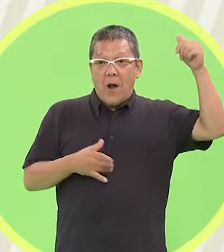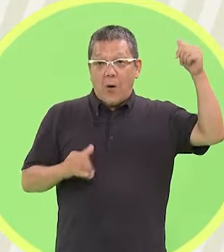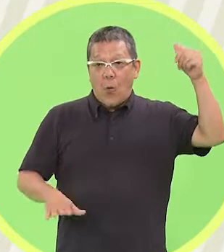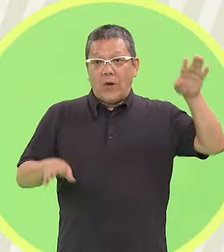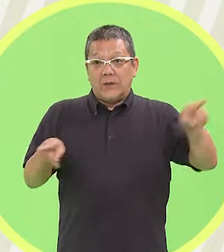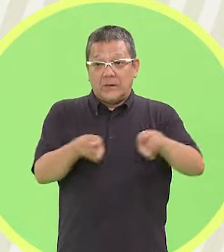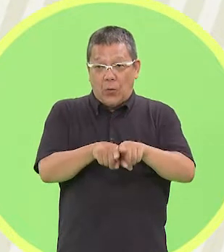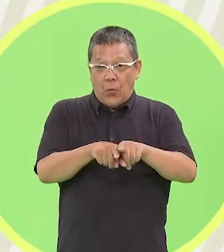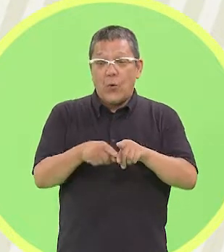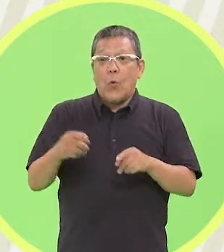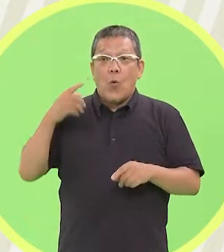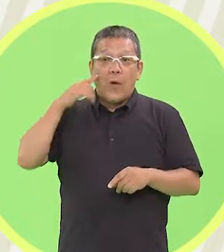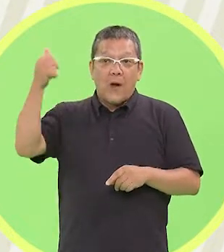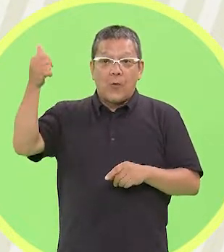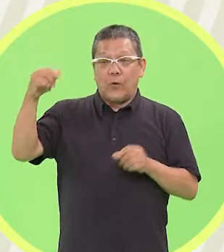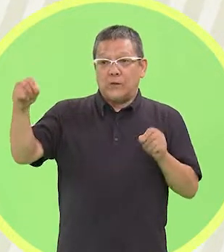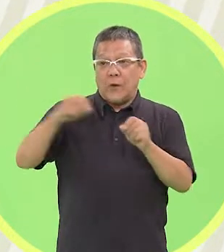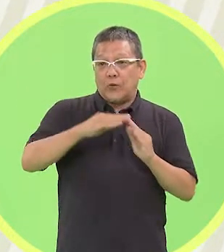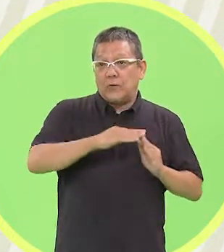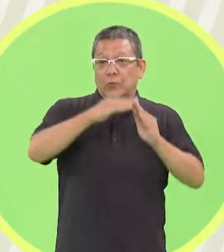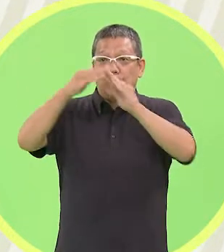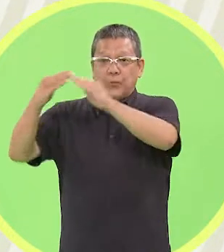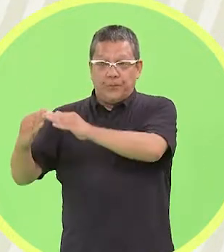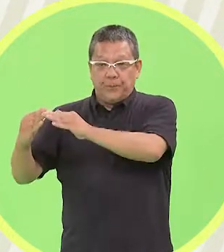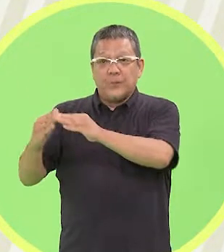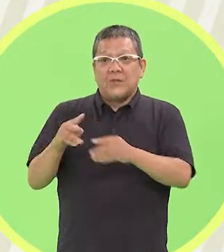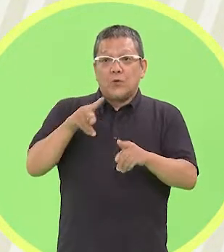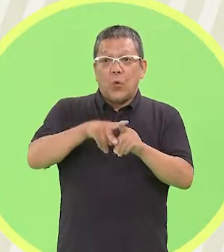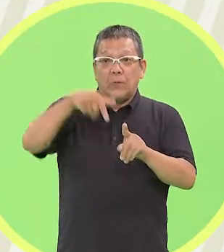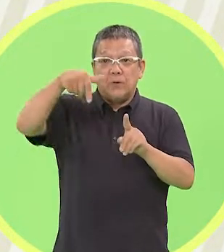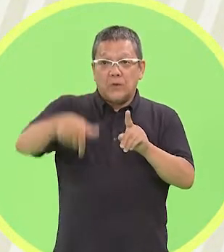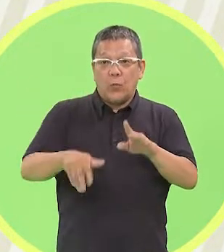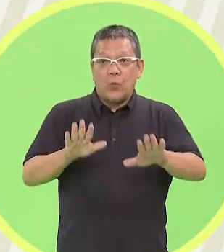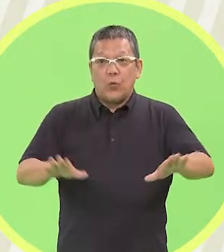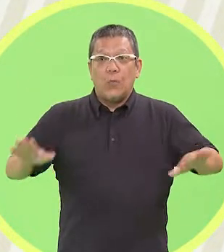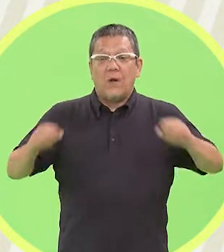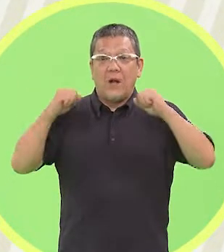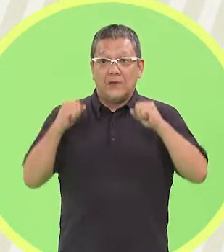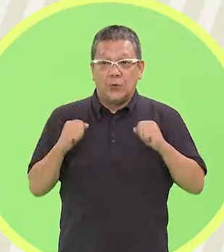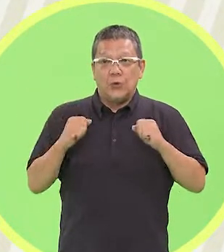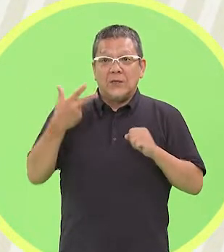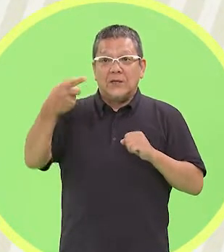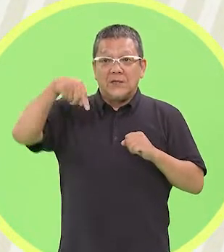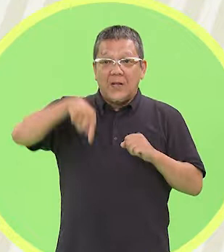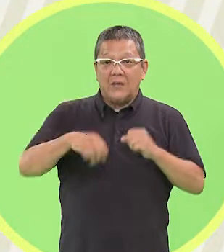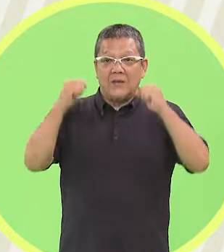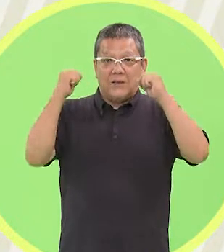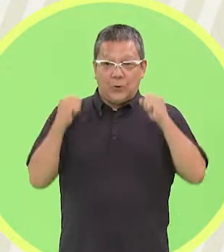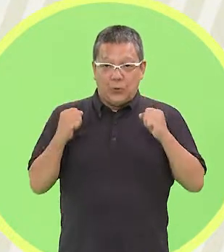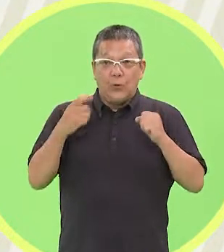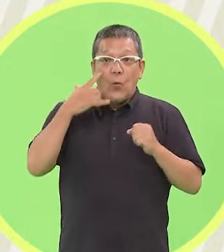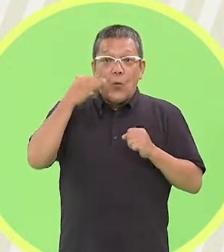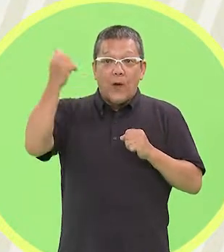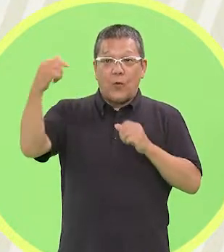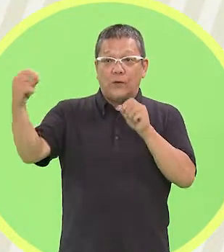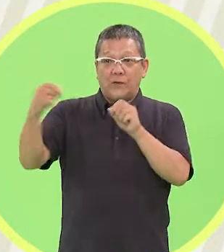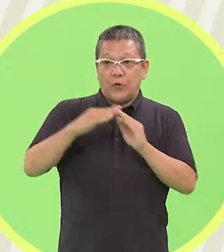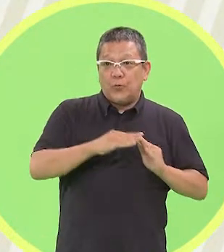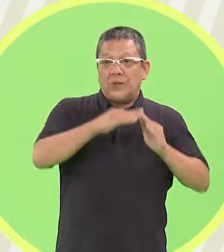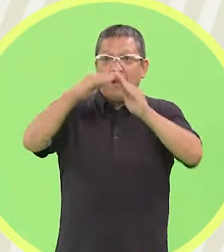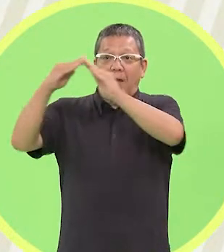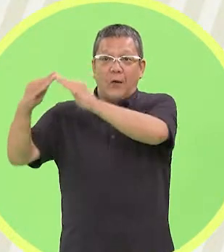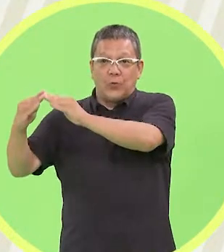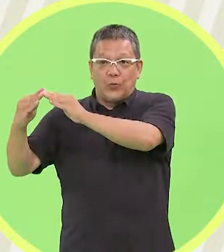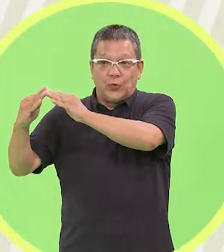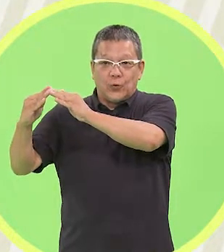とは3世代同居近居支援事業。小学生以下の子供がいる世帯が広島市内に住む親元の近く